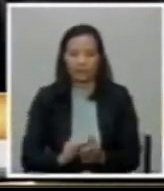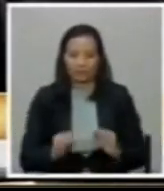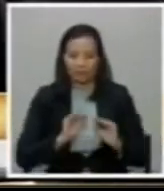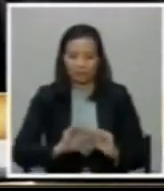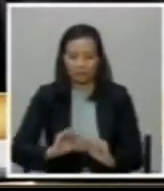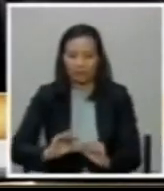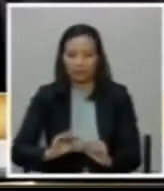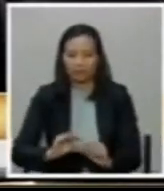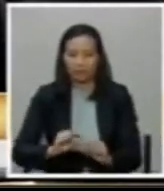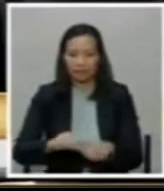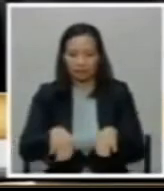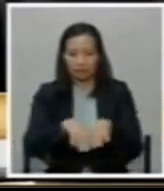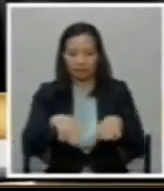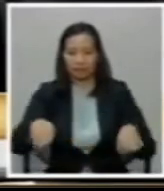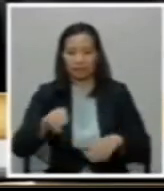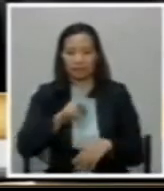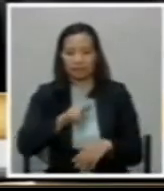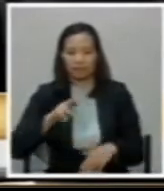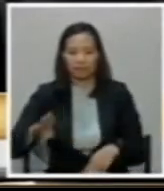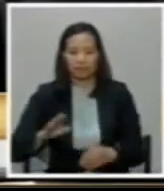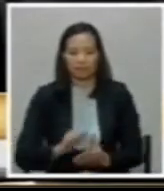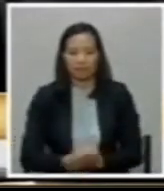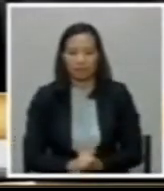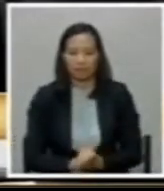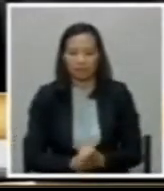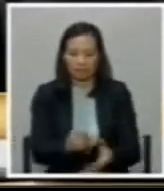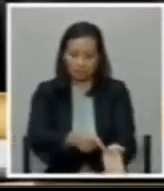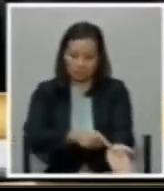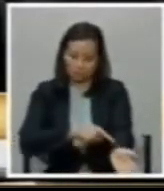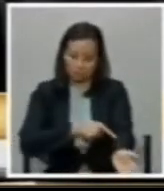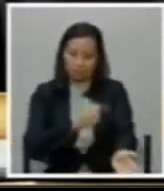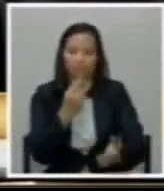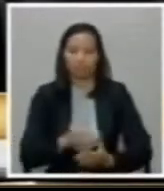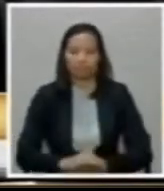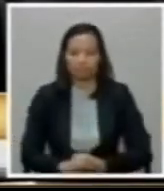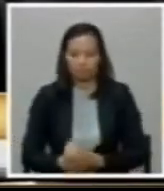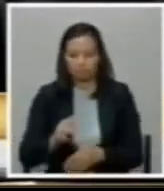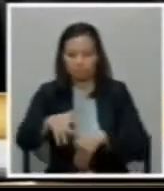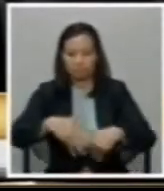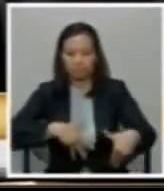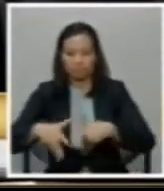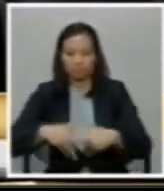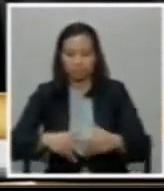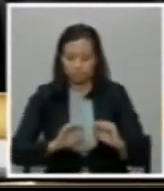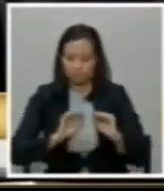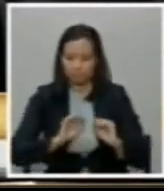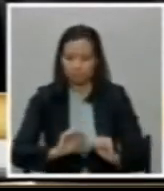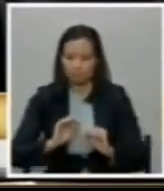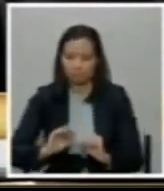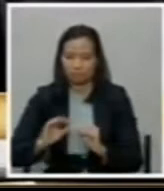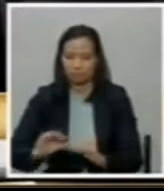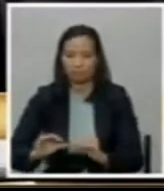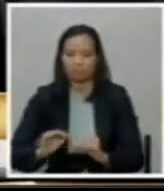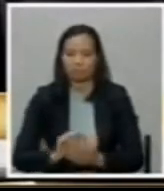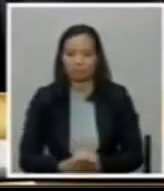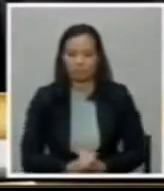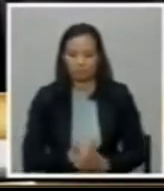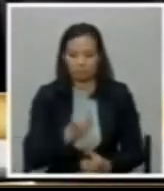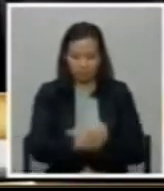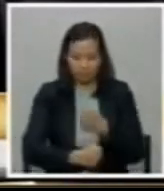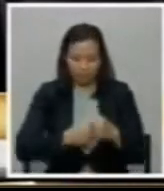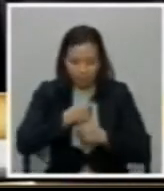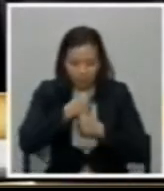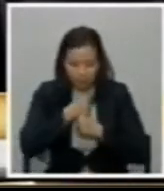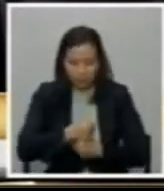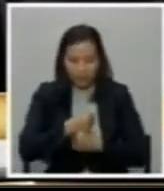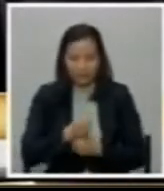ก็จะต้องนิ่งอยู่ในระบบเป็นเวลาช้านานกว่าที่ประชาชนผู้ออมนั้นๆจะเกษียณอายุนะครับ